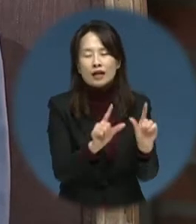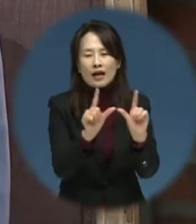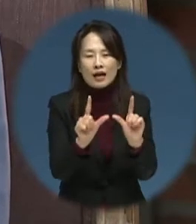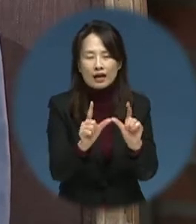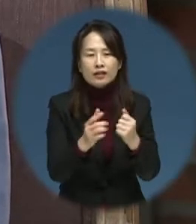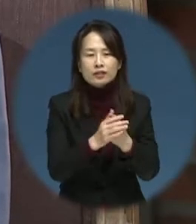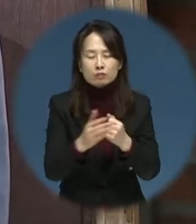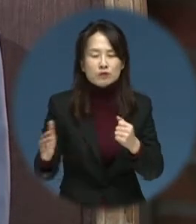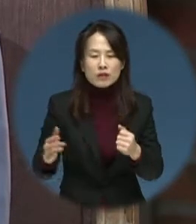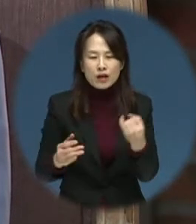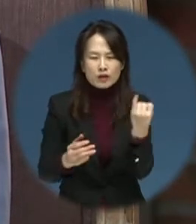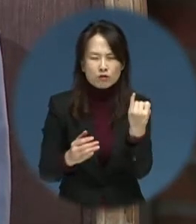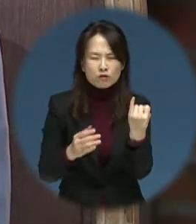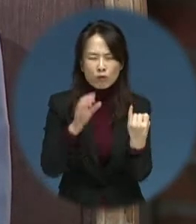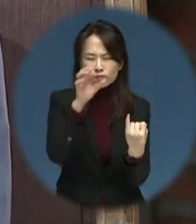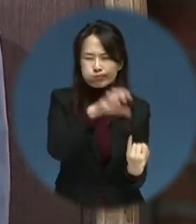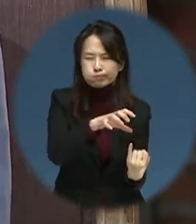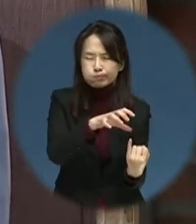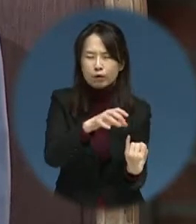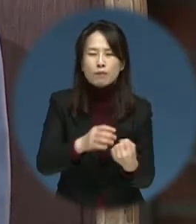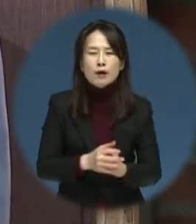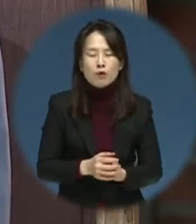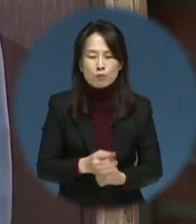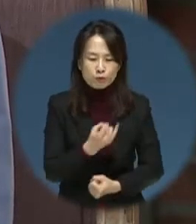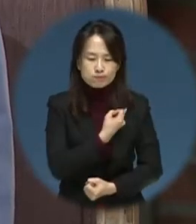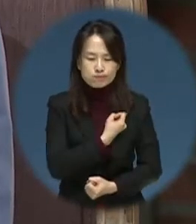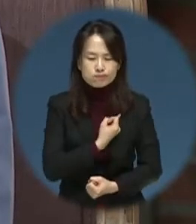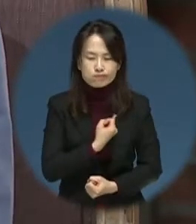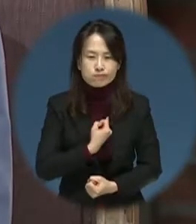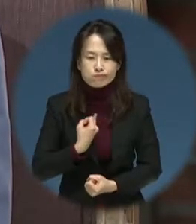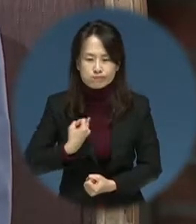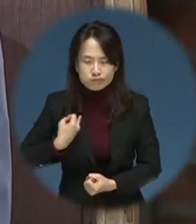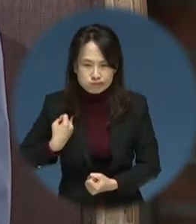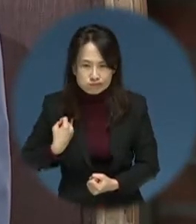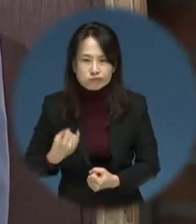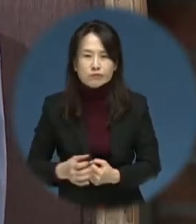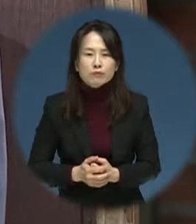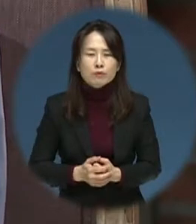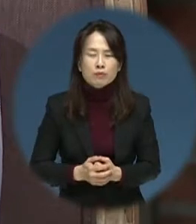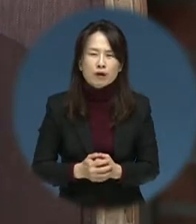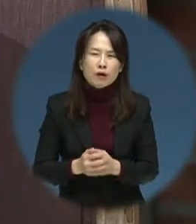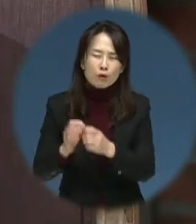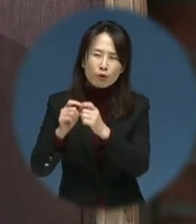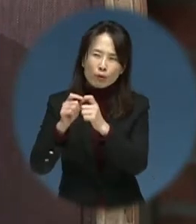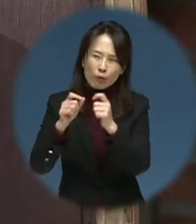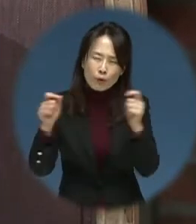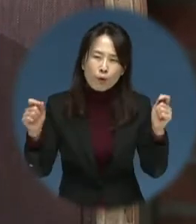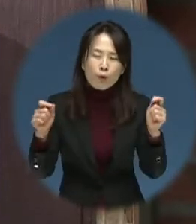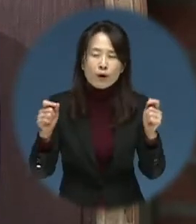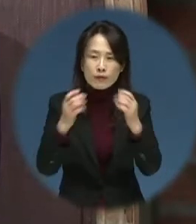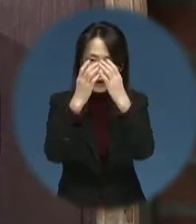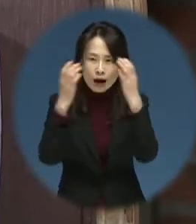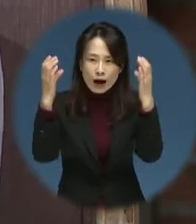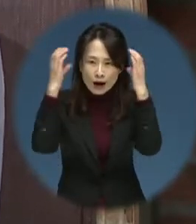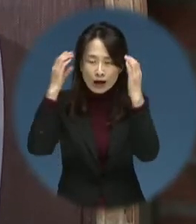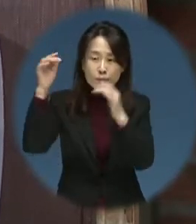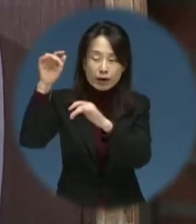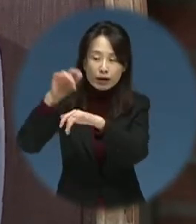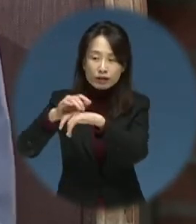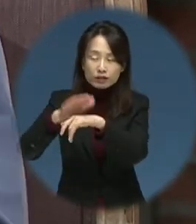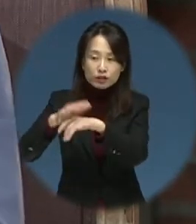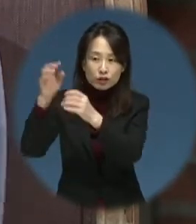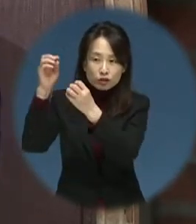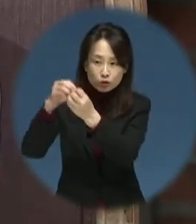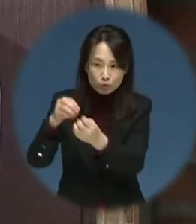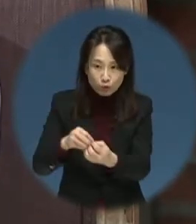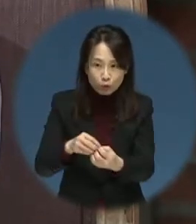여성 할례나 명예살인이나 일부타처나 이런 오랜 아랍의 유목적 전통과 이슬람의